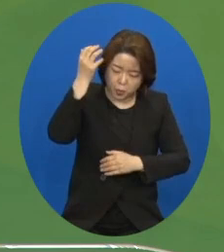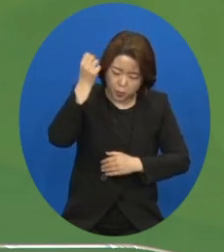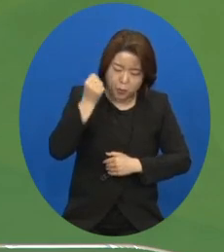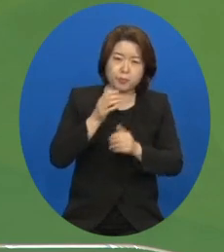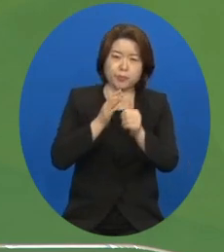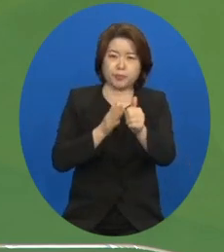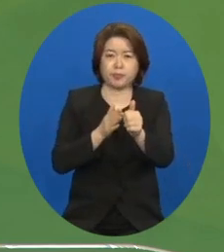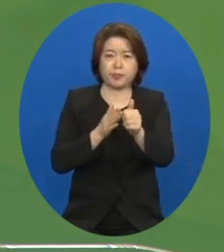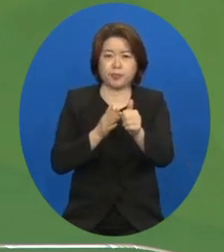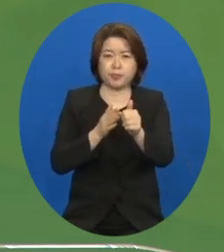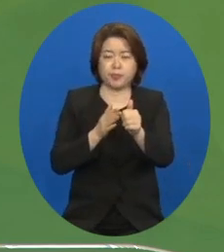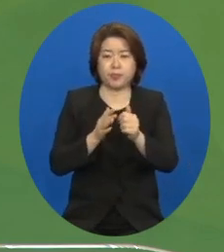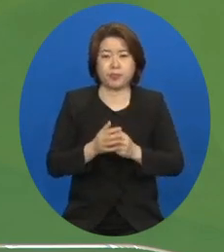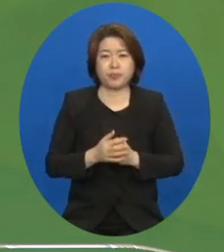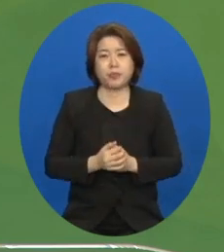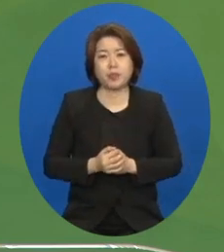붙잡으세요.